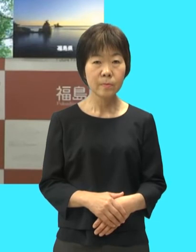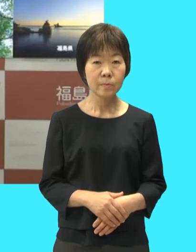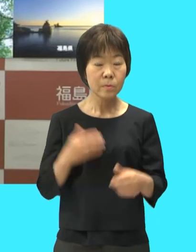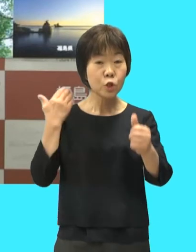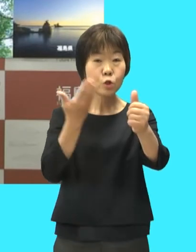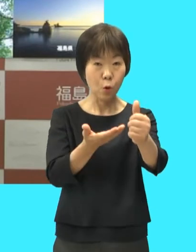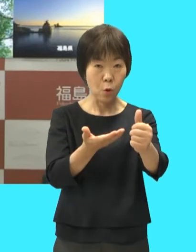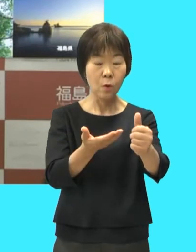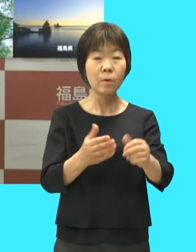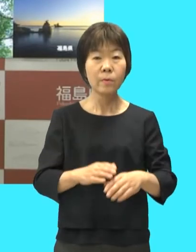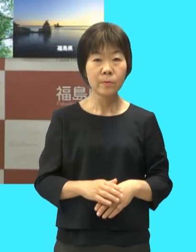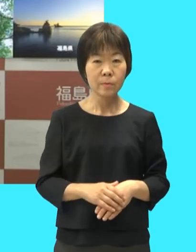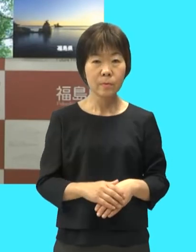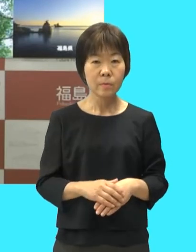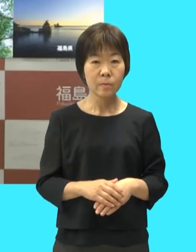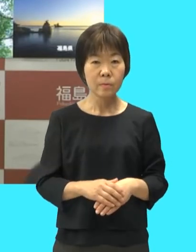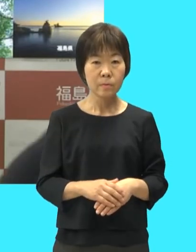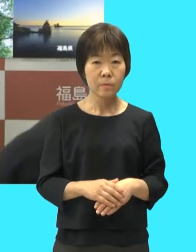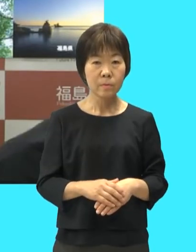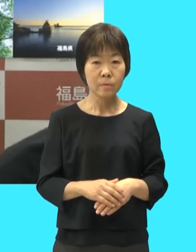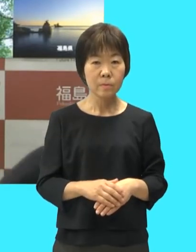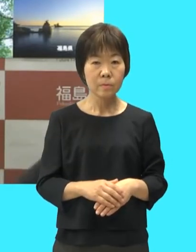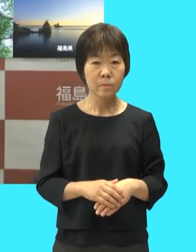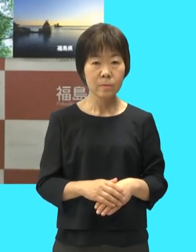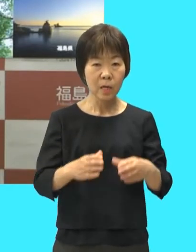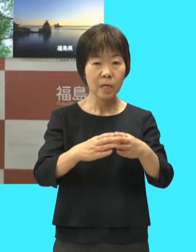福島民友会鈴木と申します。先ほどもお話